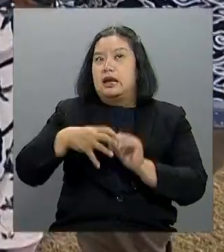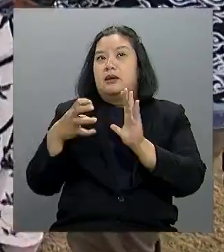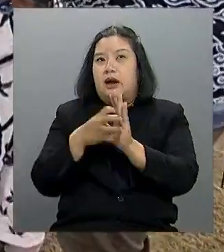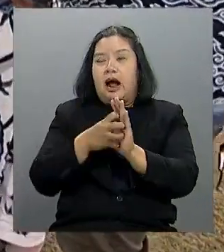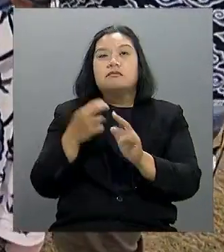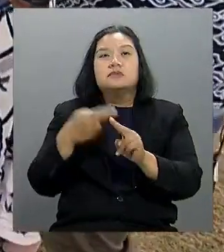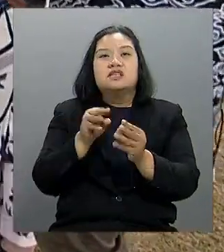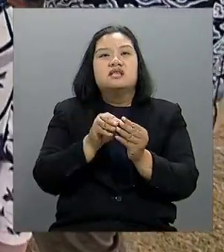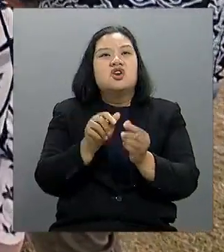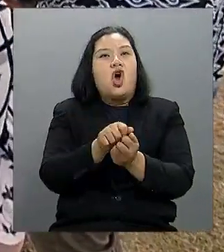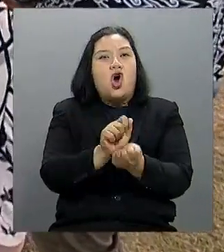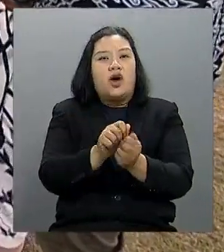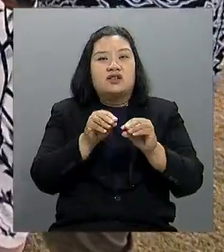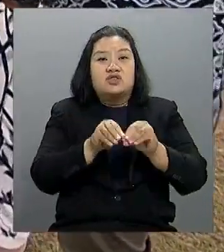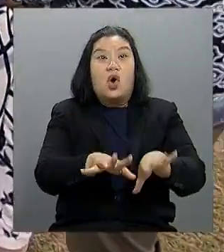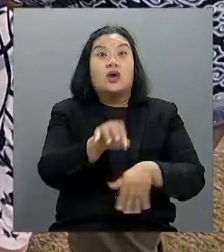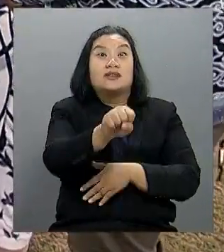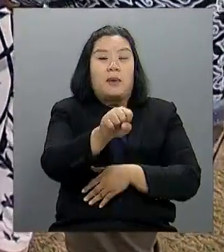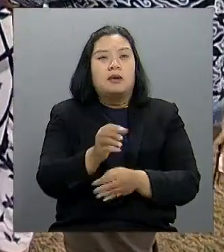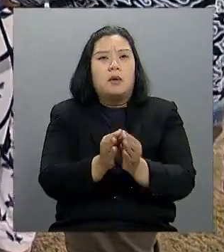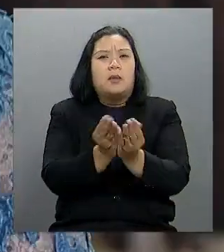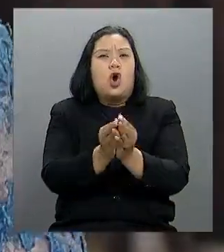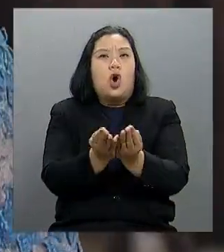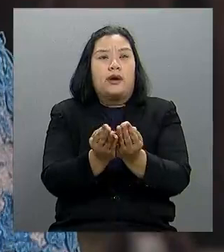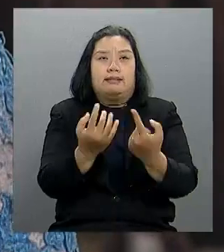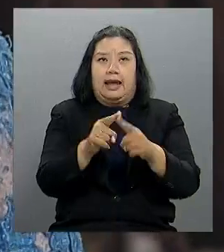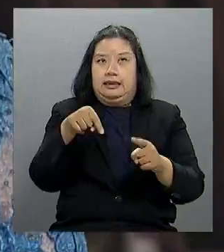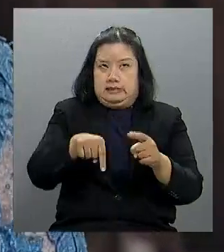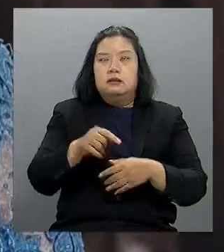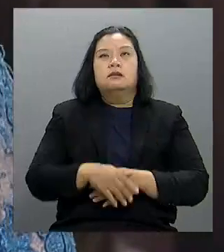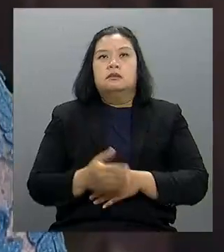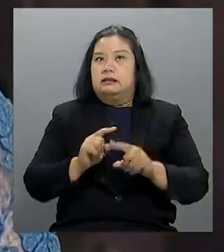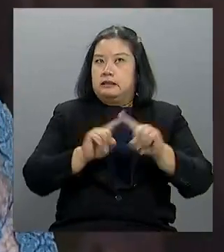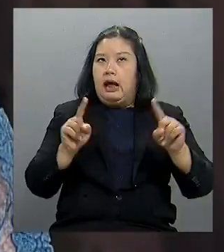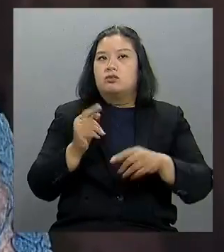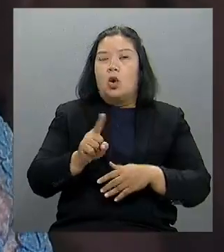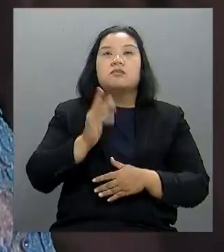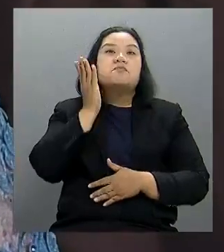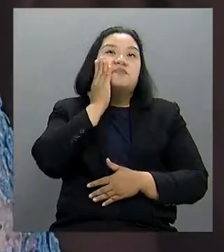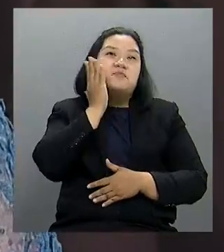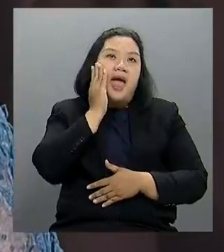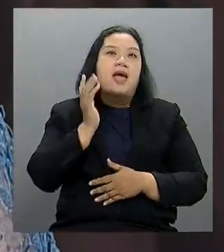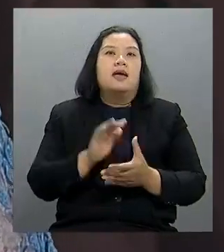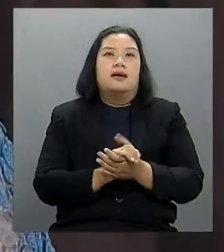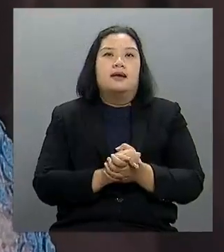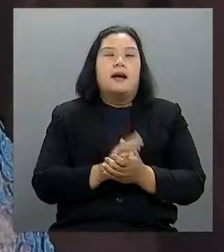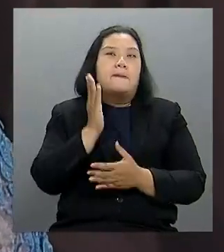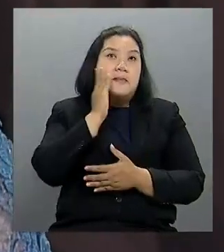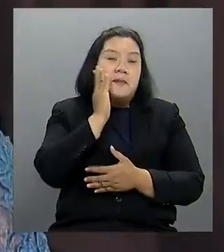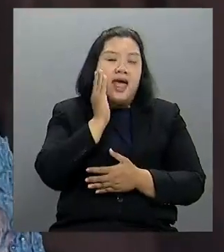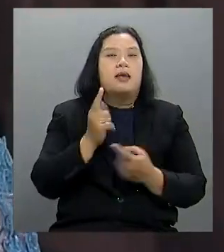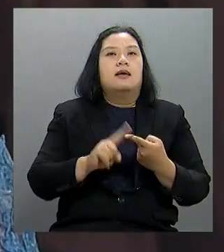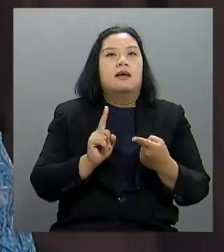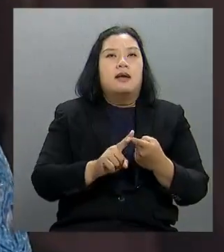ทอดนี่เขาใช้แมงผู้ใช่ไหมภาคกลางแต่ที่นี่มันจะแตกต่างตรงที่แป้งนะคะโอเต้านี่ก็จะมีเผือกนะคะมีแป้งน